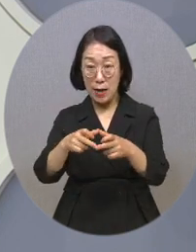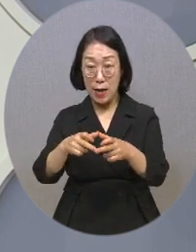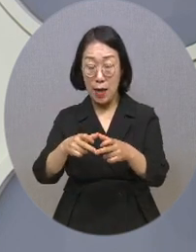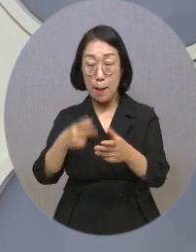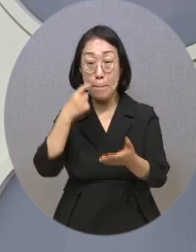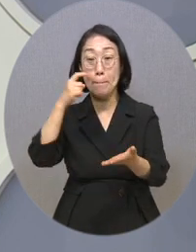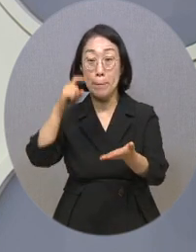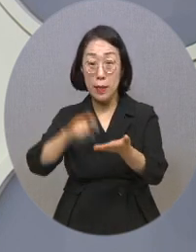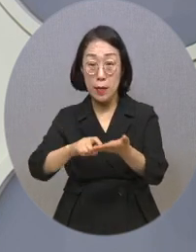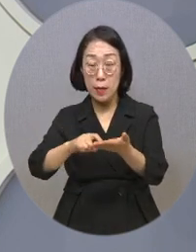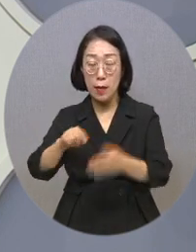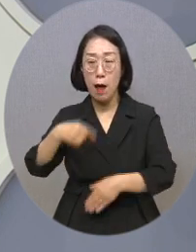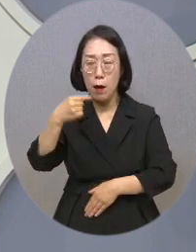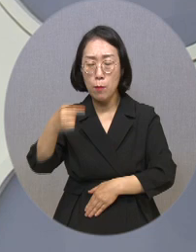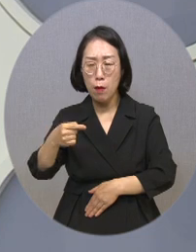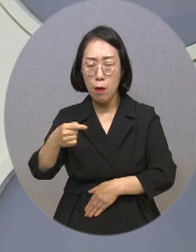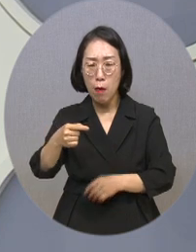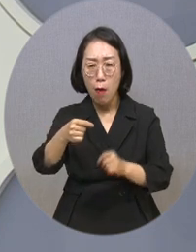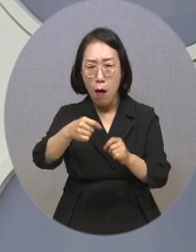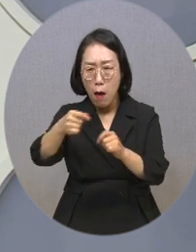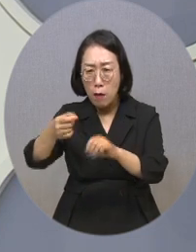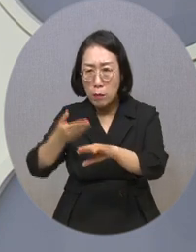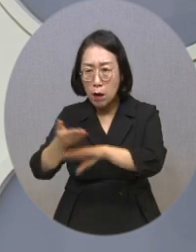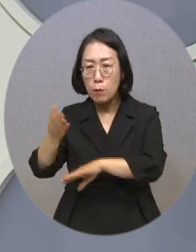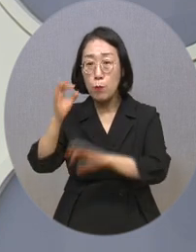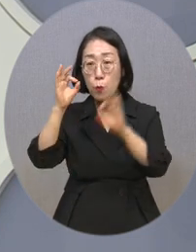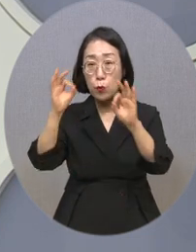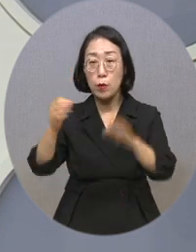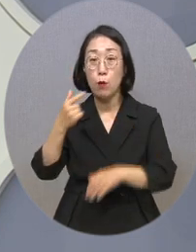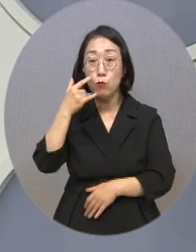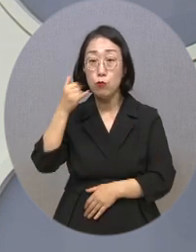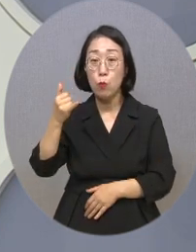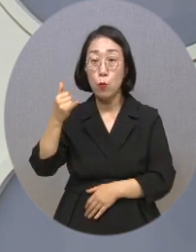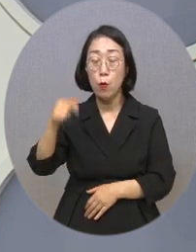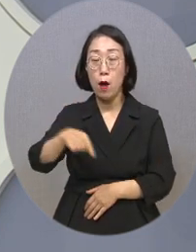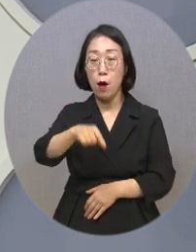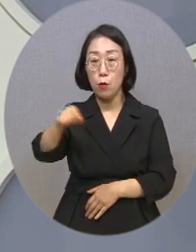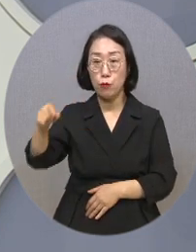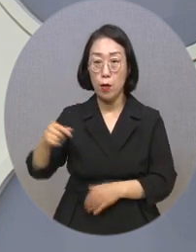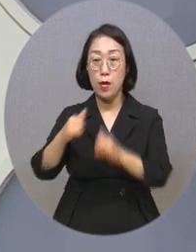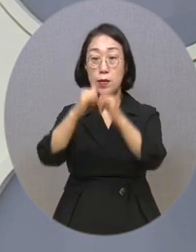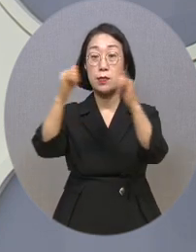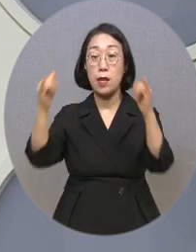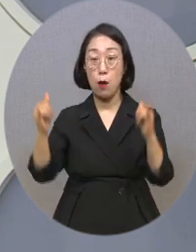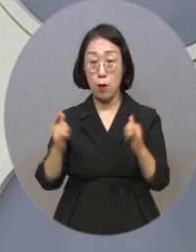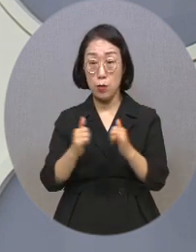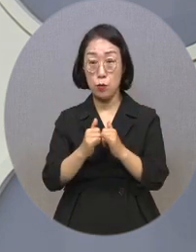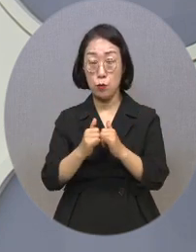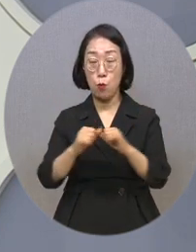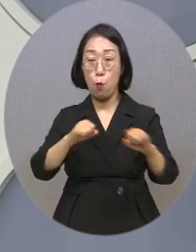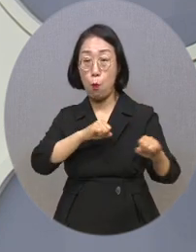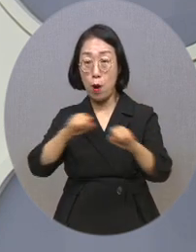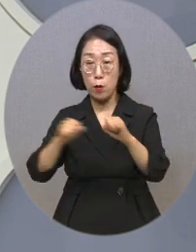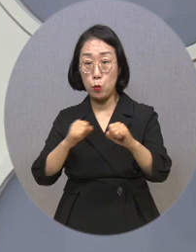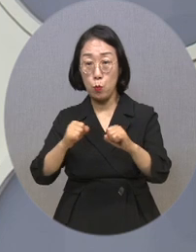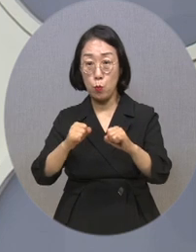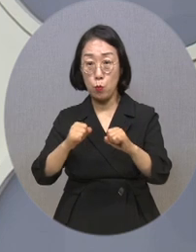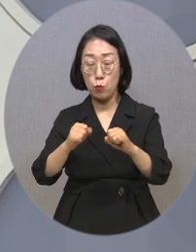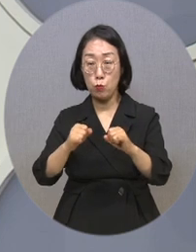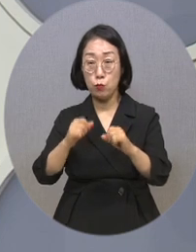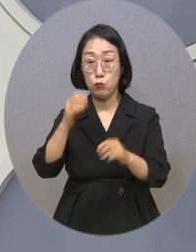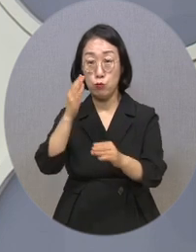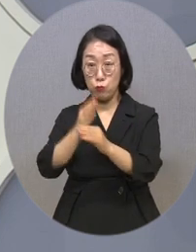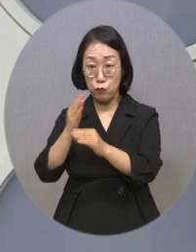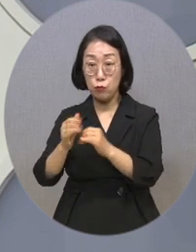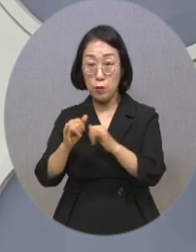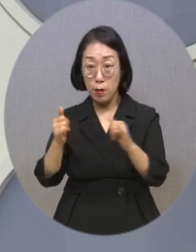그 주변에 보니까 부모님들 중에서 조금 이제 사회적으로 괜찮은 분들이 주로 그리고 관심도 많은